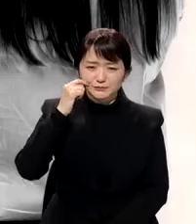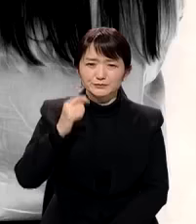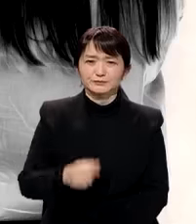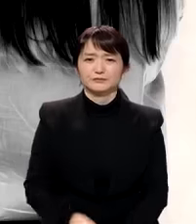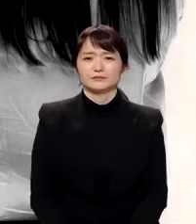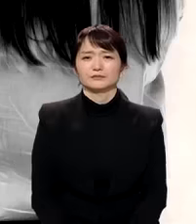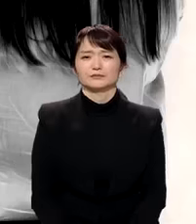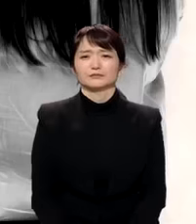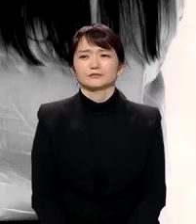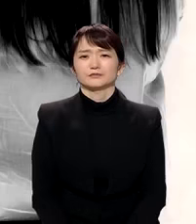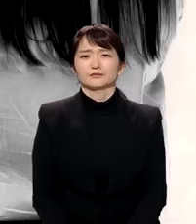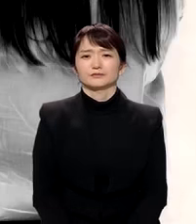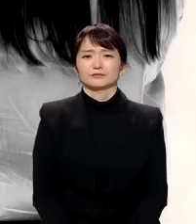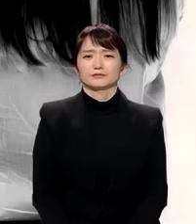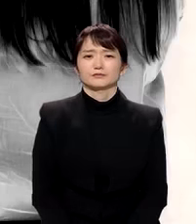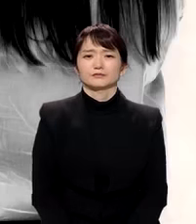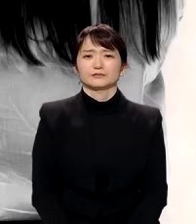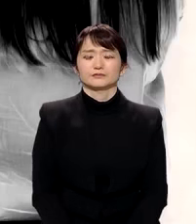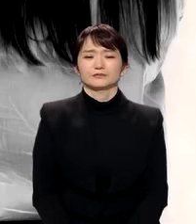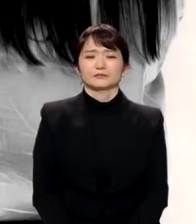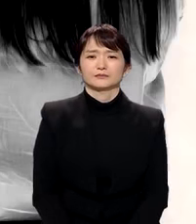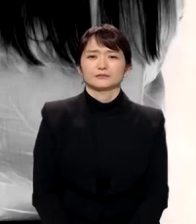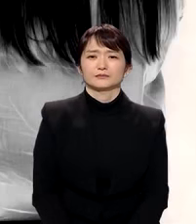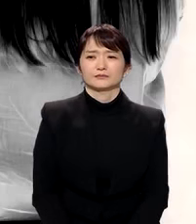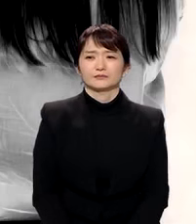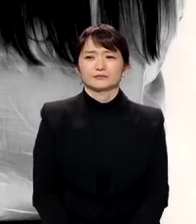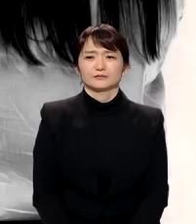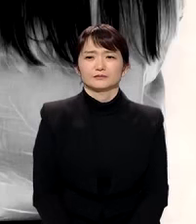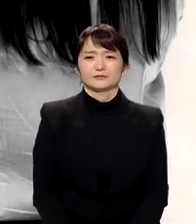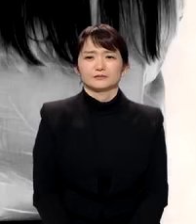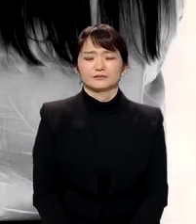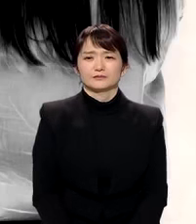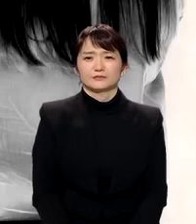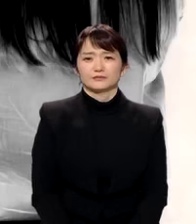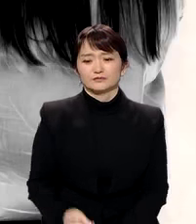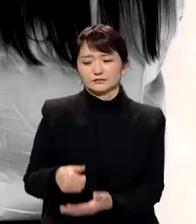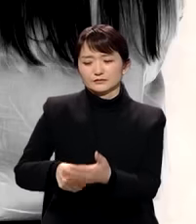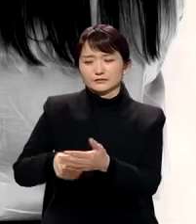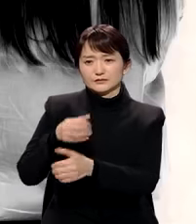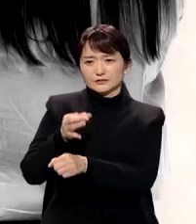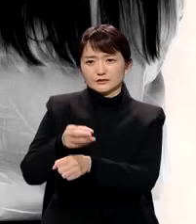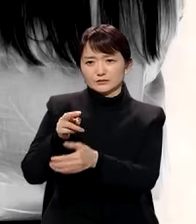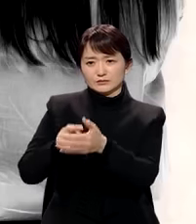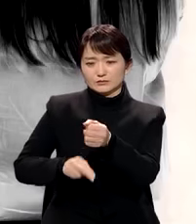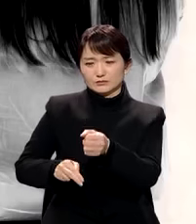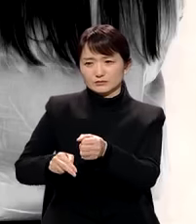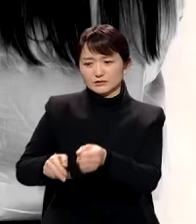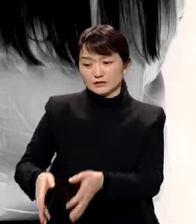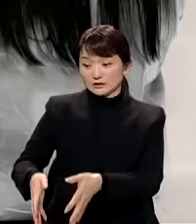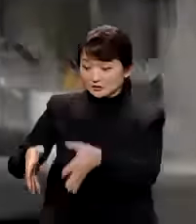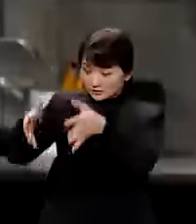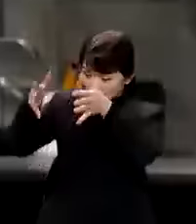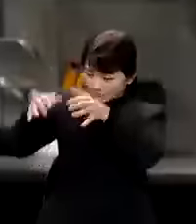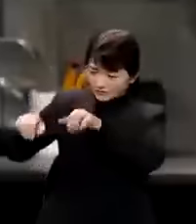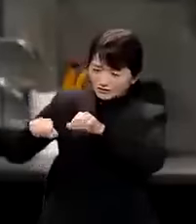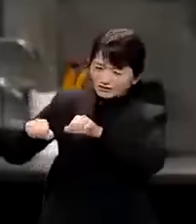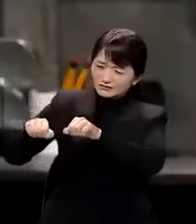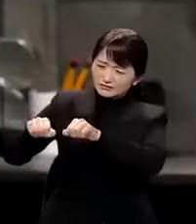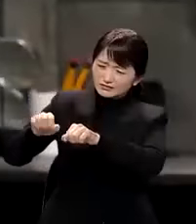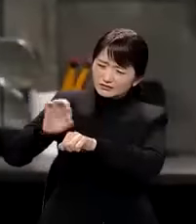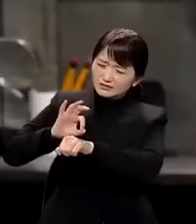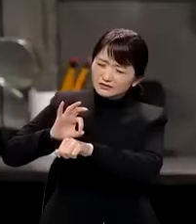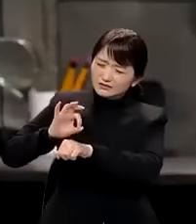진짜이 참 가슴이 먹먹하네요 그렇죠 그 와중에 쇼핑몰 측 대응도 상당히 아쉬웠다고 합니다 사건